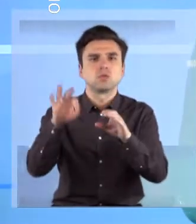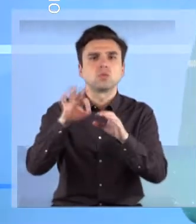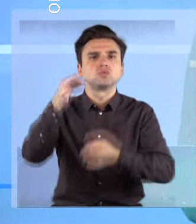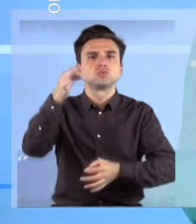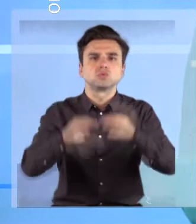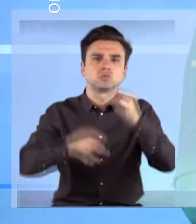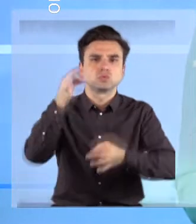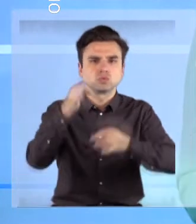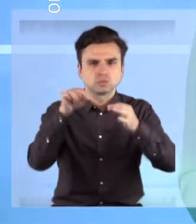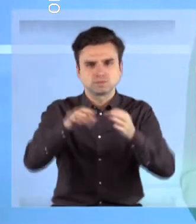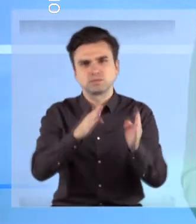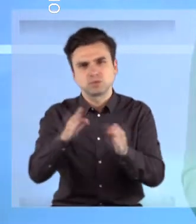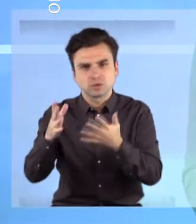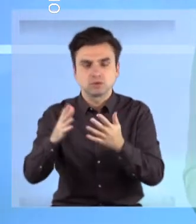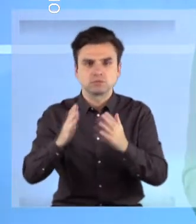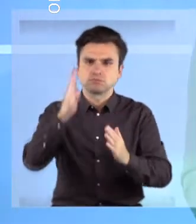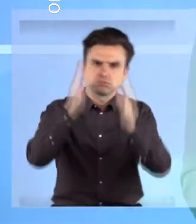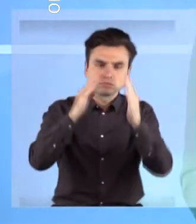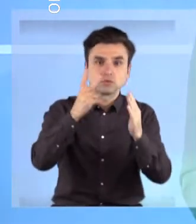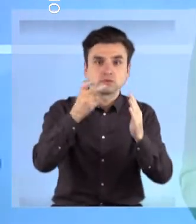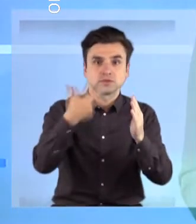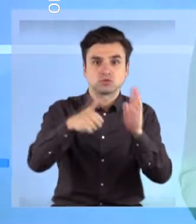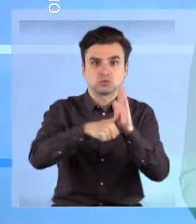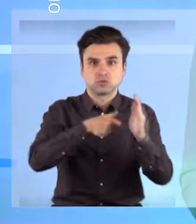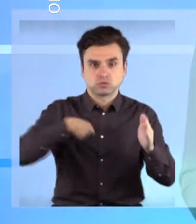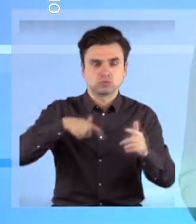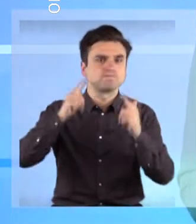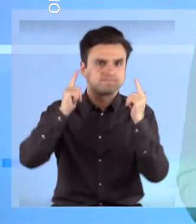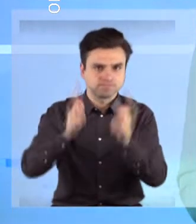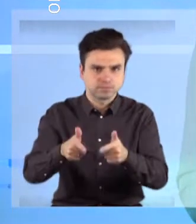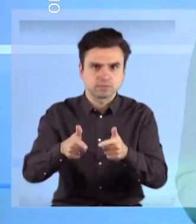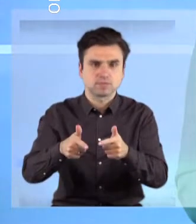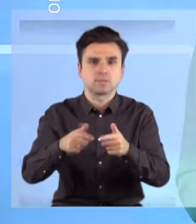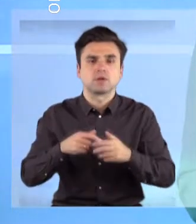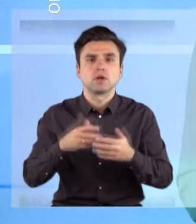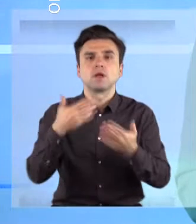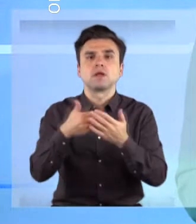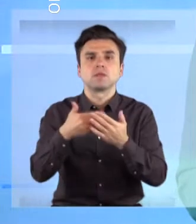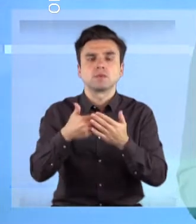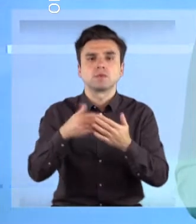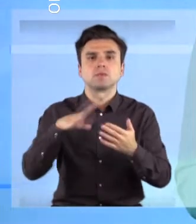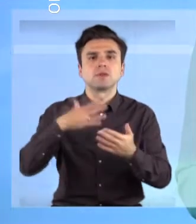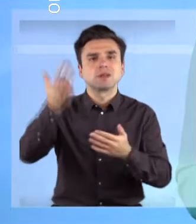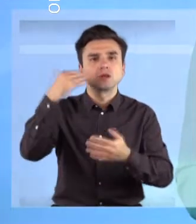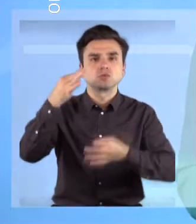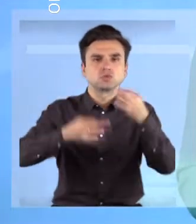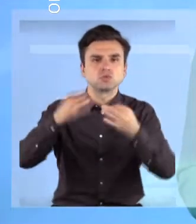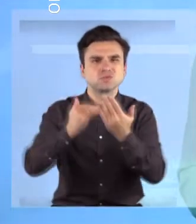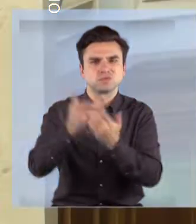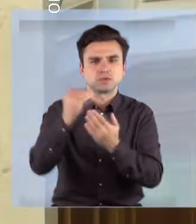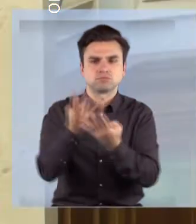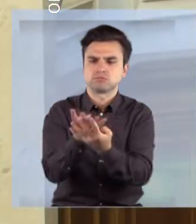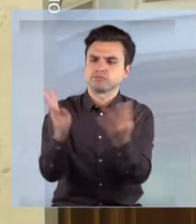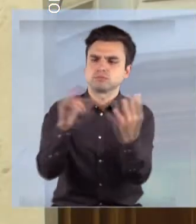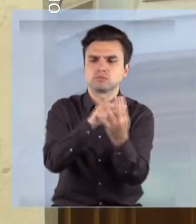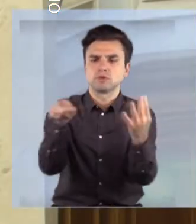розпочинаємо. Верховна Рада ухвалила судову реформу Зеленського. За проголосувало 236 нардепів. Президентський закон